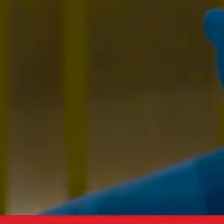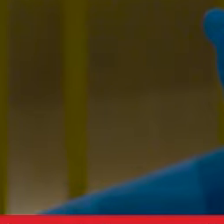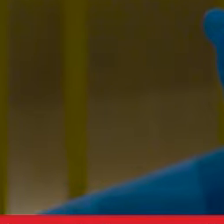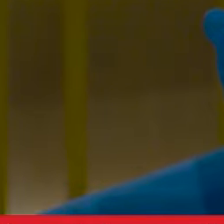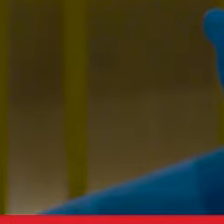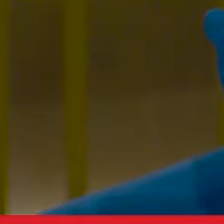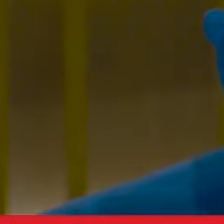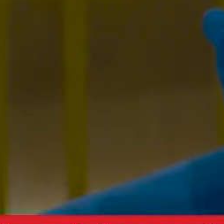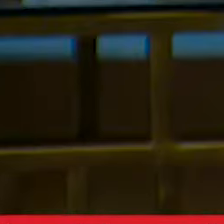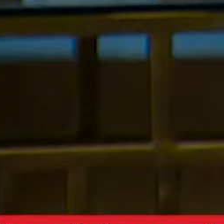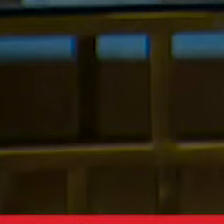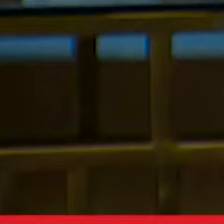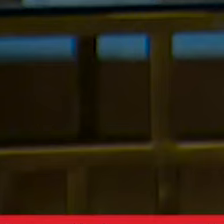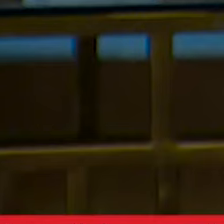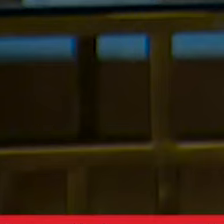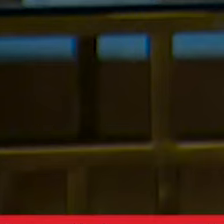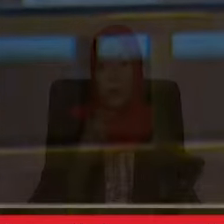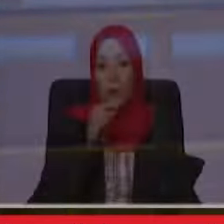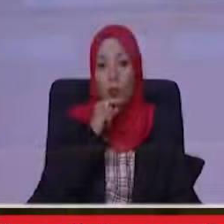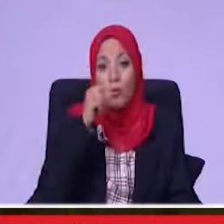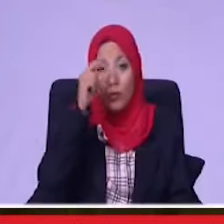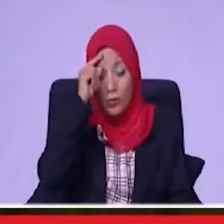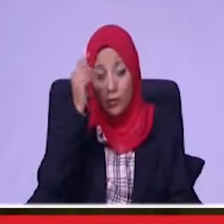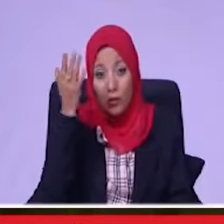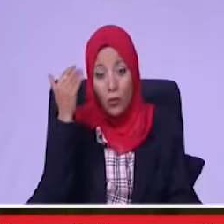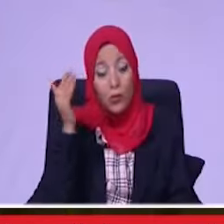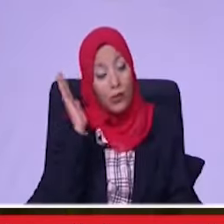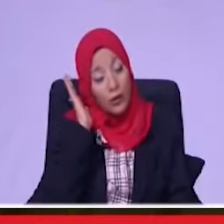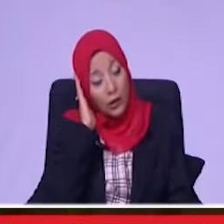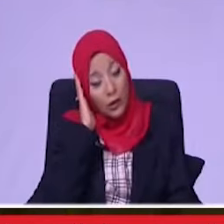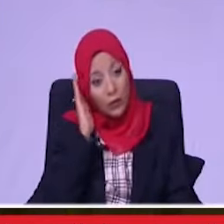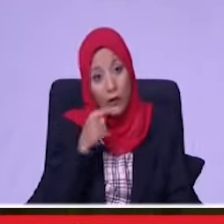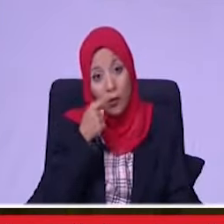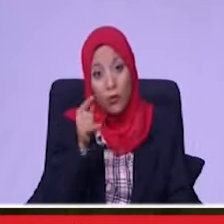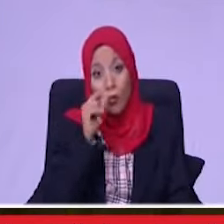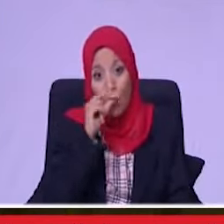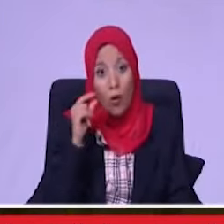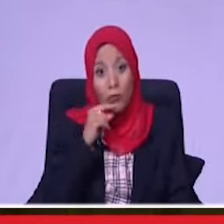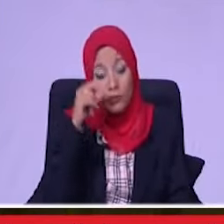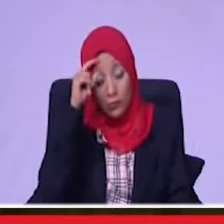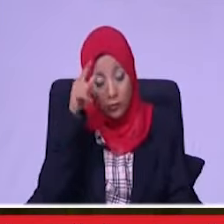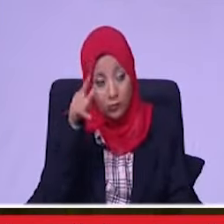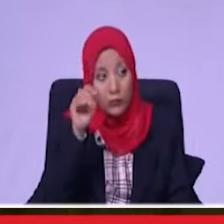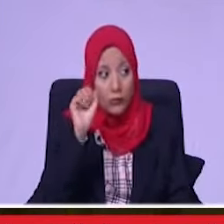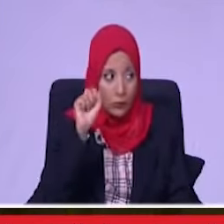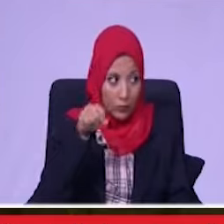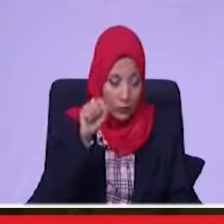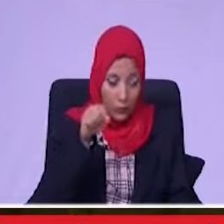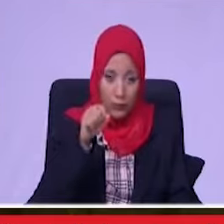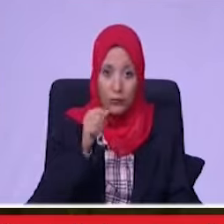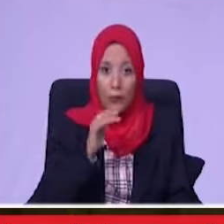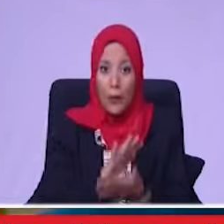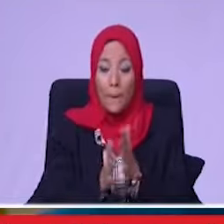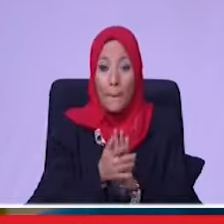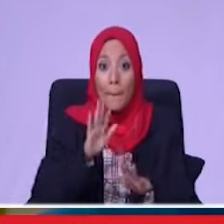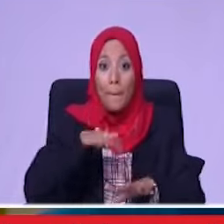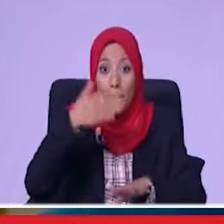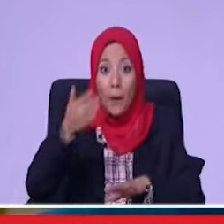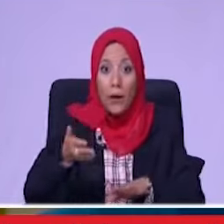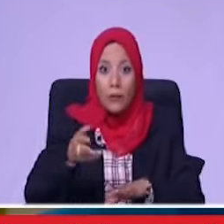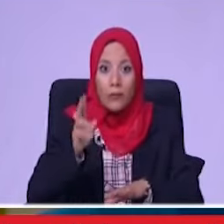المتقون. دي الآية اللي انت قرأت لك في المنام وبعدها قطع